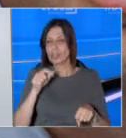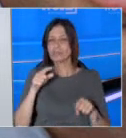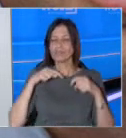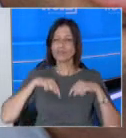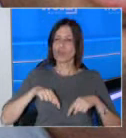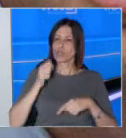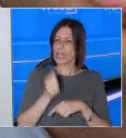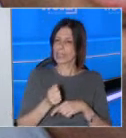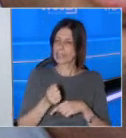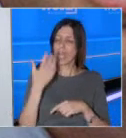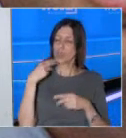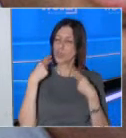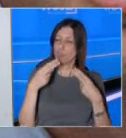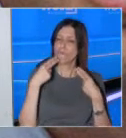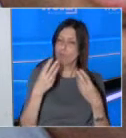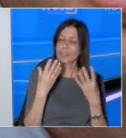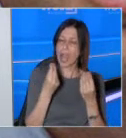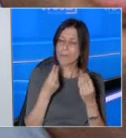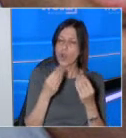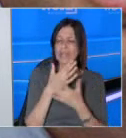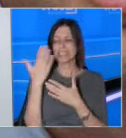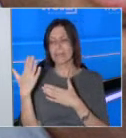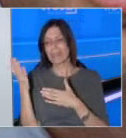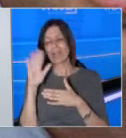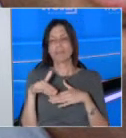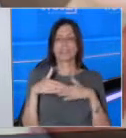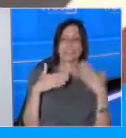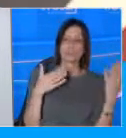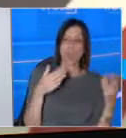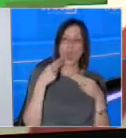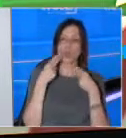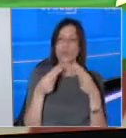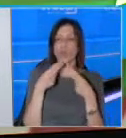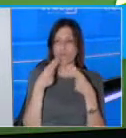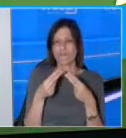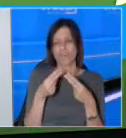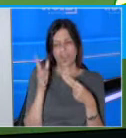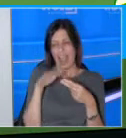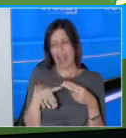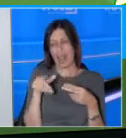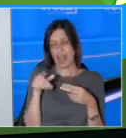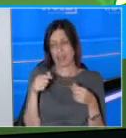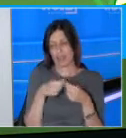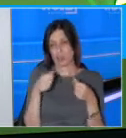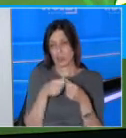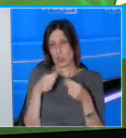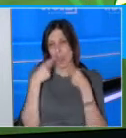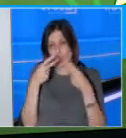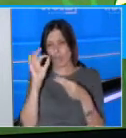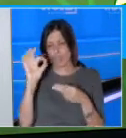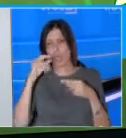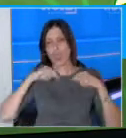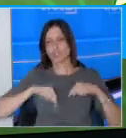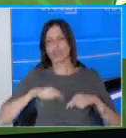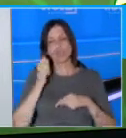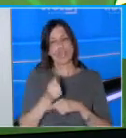הכנסת. נאמר שהיו תגובות רבות מהצד הימני וגם מהצד השמאלי, תגובות על התגובה הזו של יושב ראש